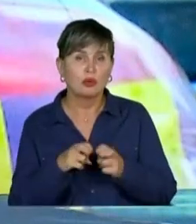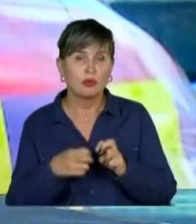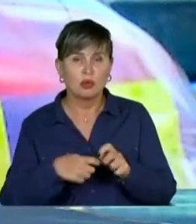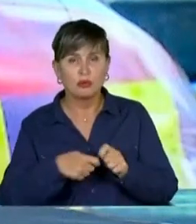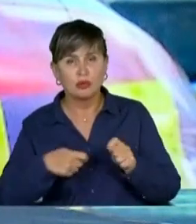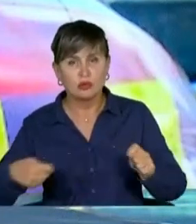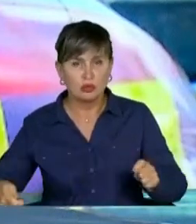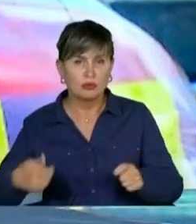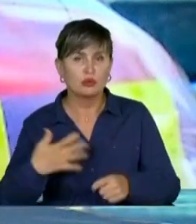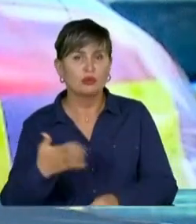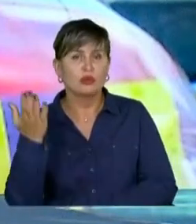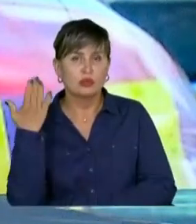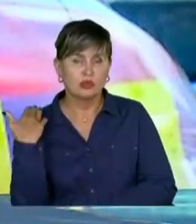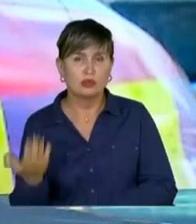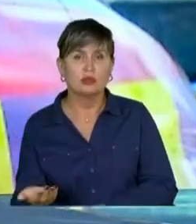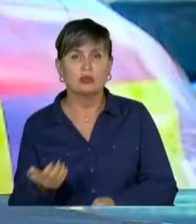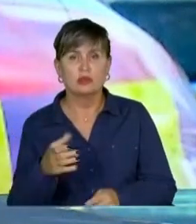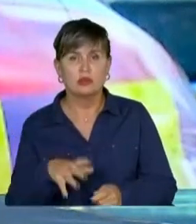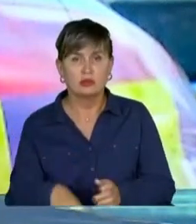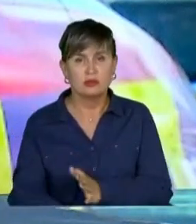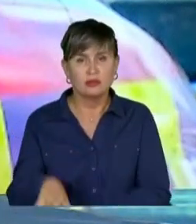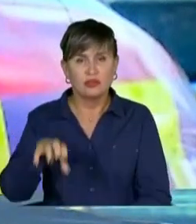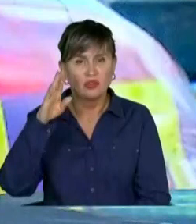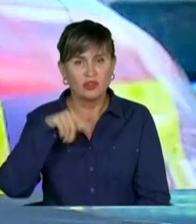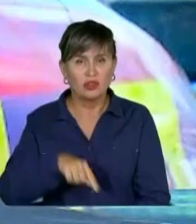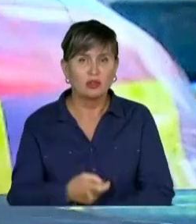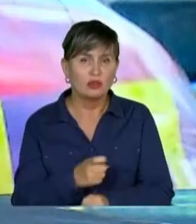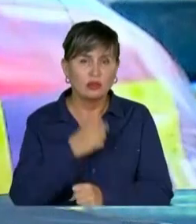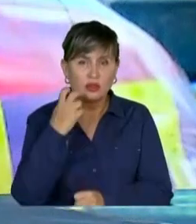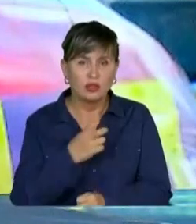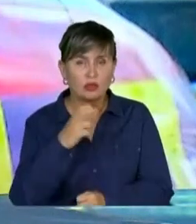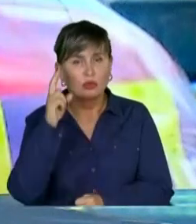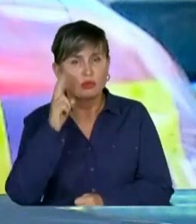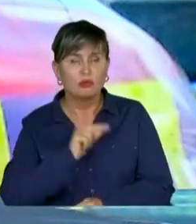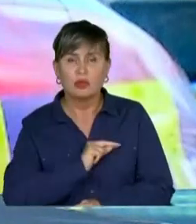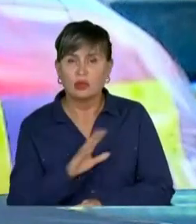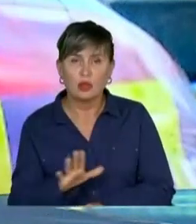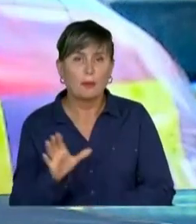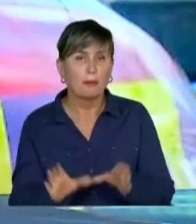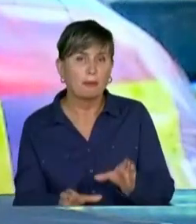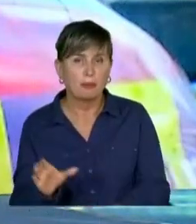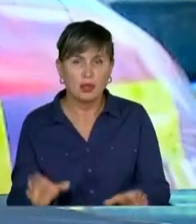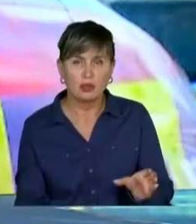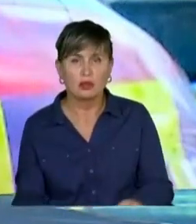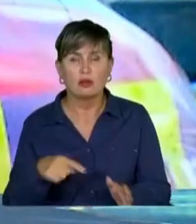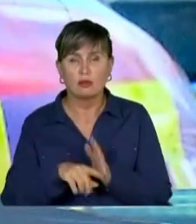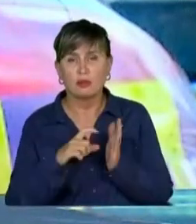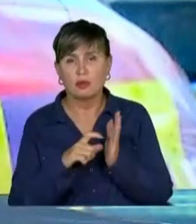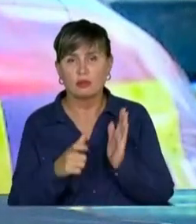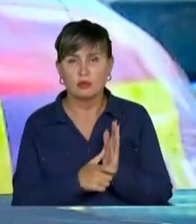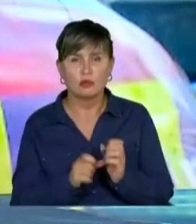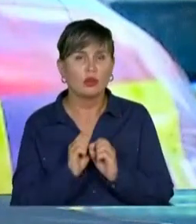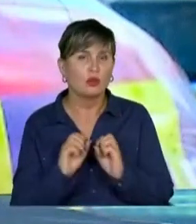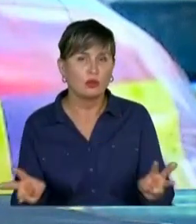не первый год. От отключенного септика исходит зловоние, уборная внутри здания не работает, а батареи в помещении